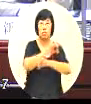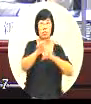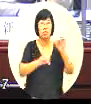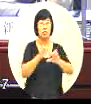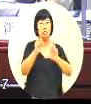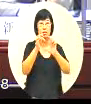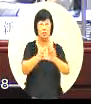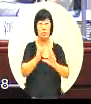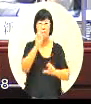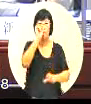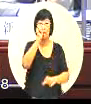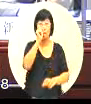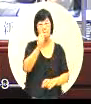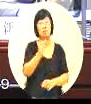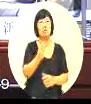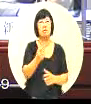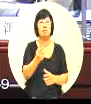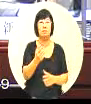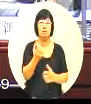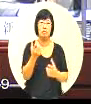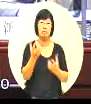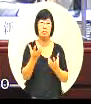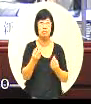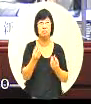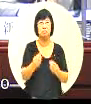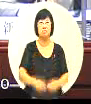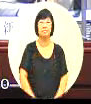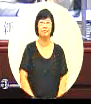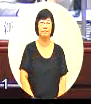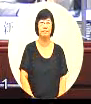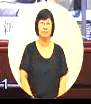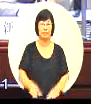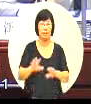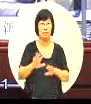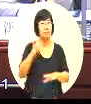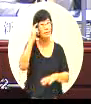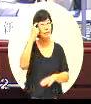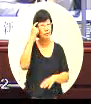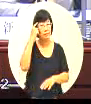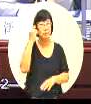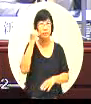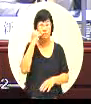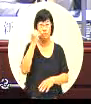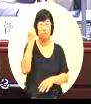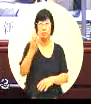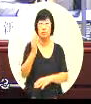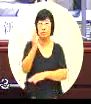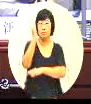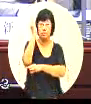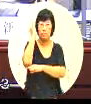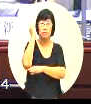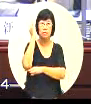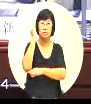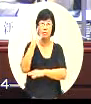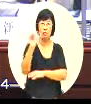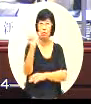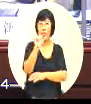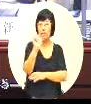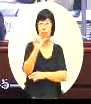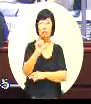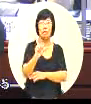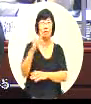没有特别了、 啊、就是这样一波、啊、我的意思是说基本今天是新的政府以五大创新产